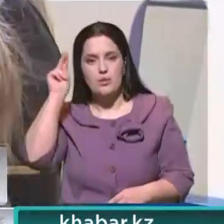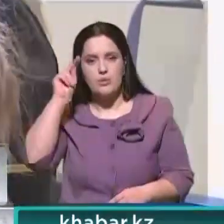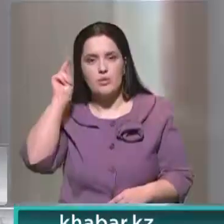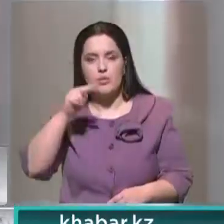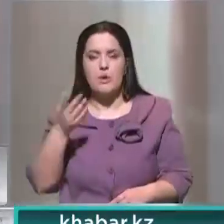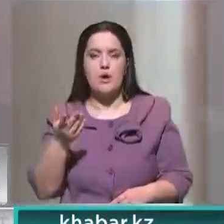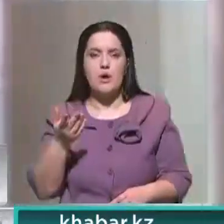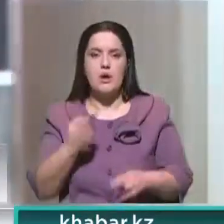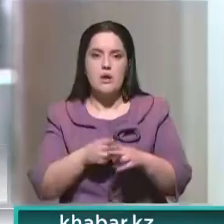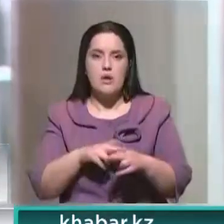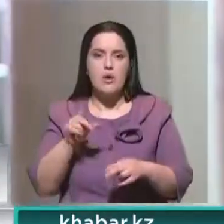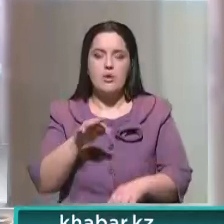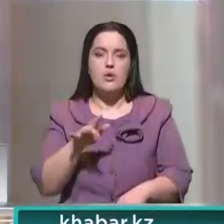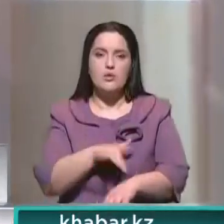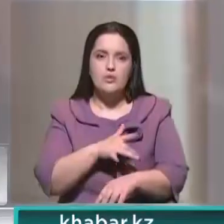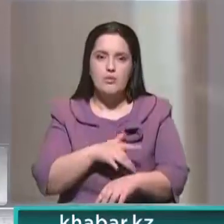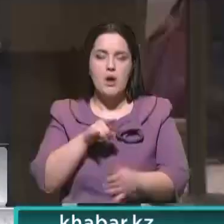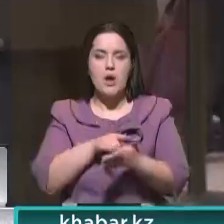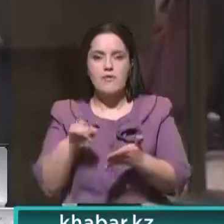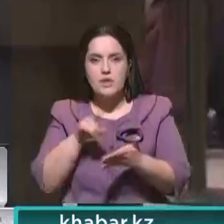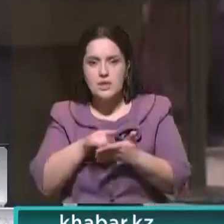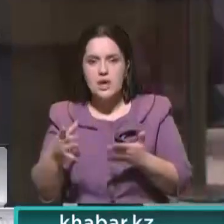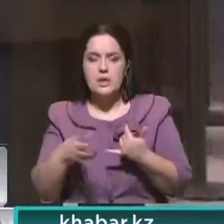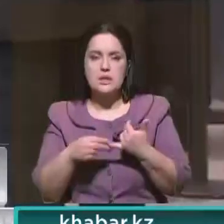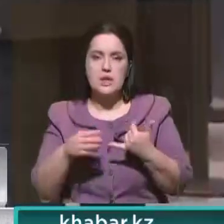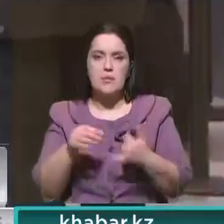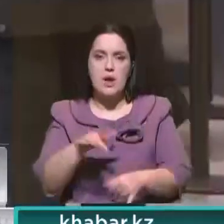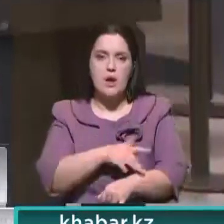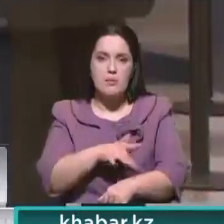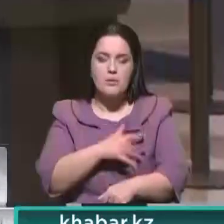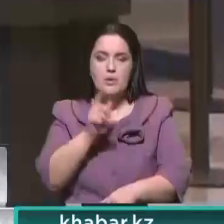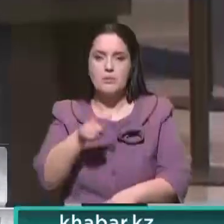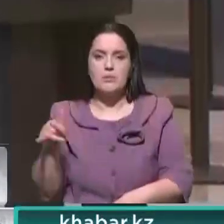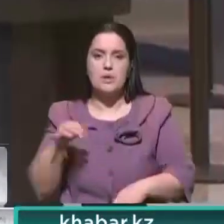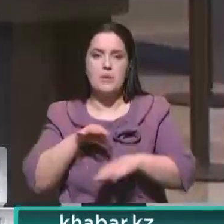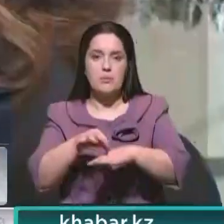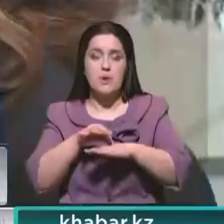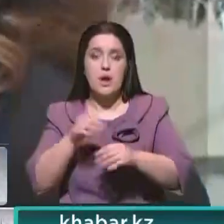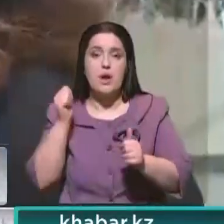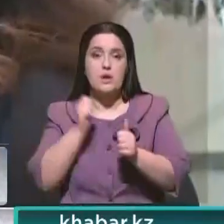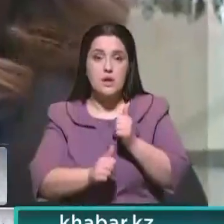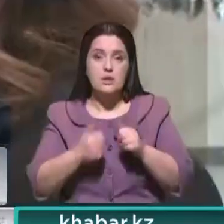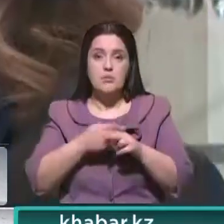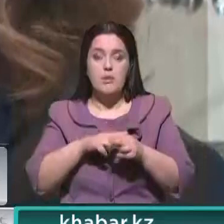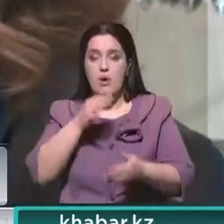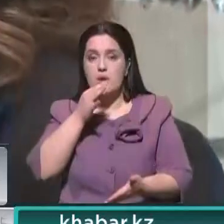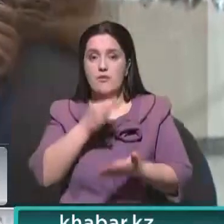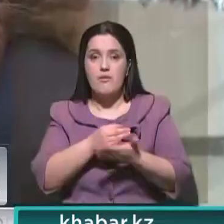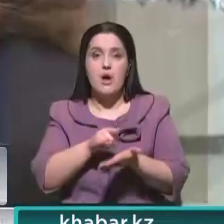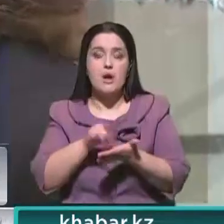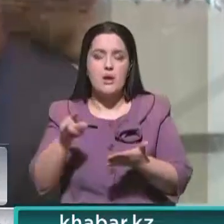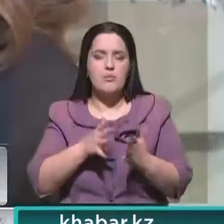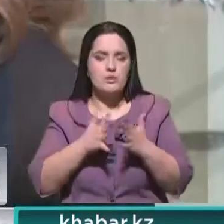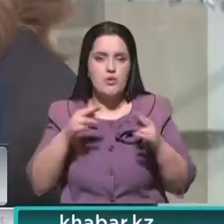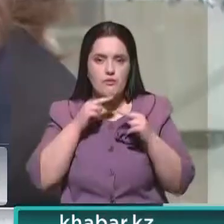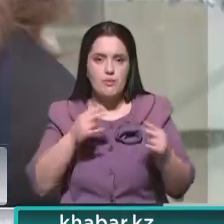как агенты службы авиационной безопасности, по наземному обслуживанию пассажиров и перевозок по перрону. Каждая из них требует особой ответственности. Аэропорт уделяет